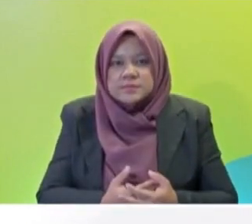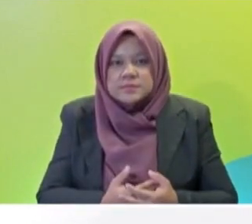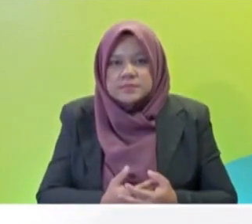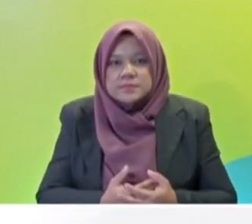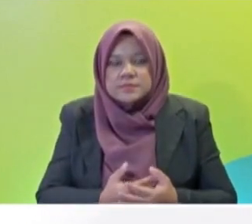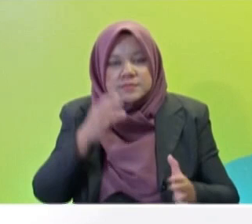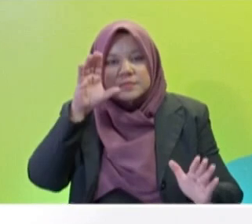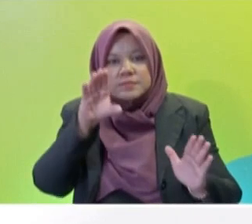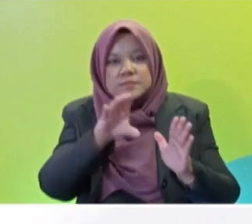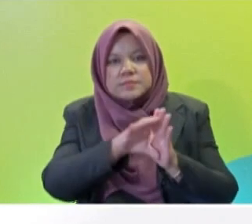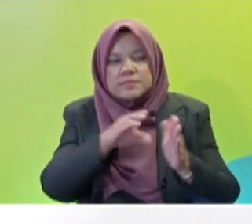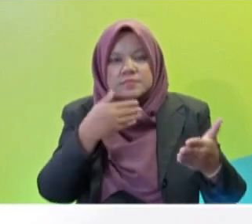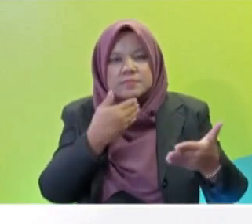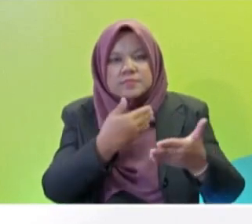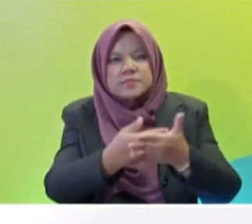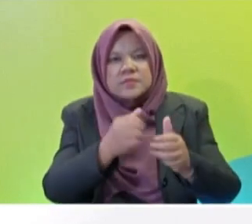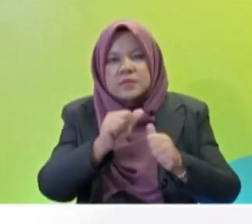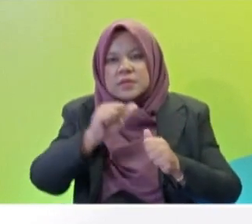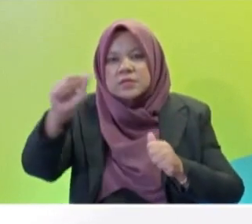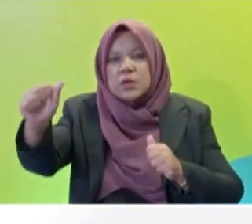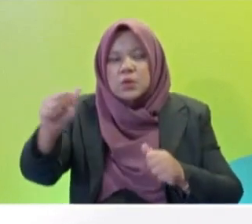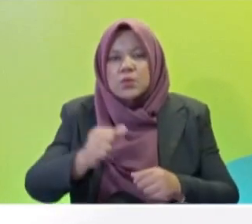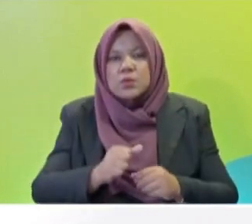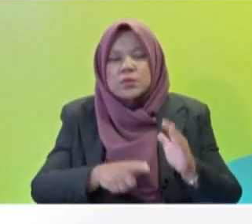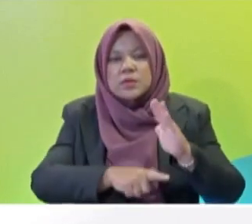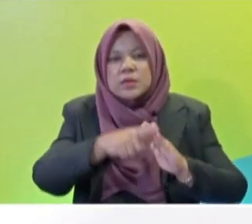gambar dekat dan jauh dan lebih